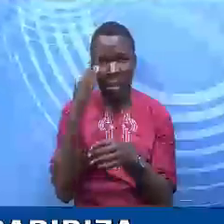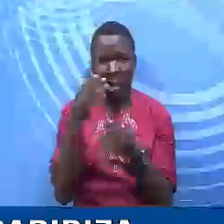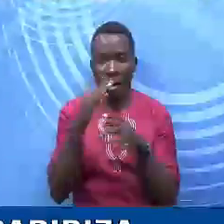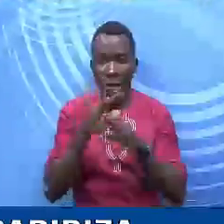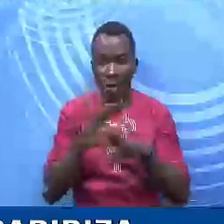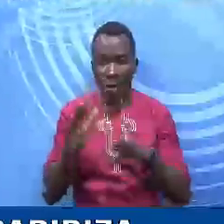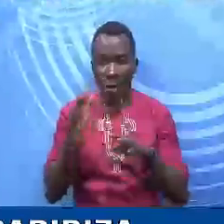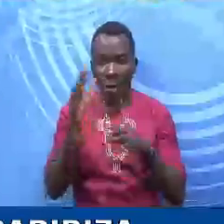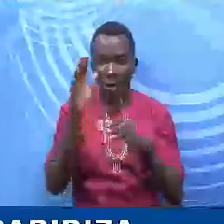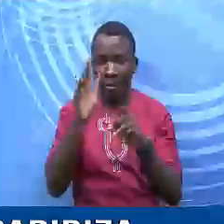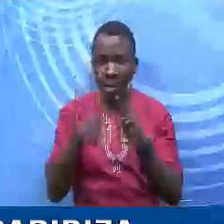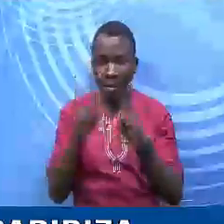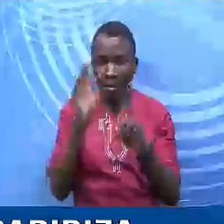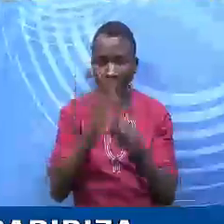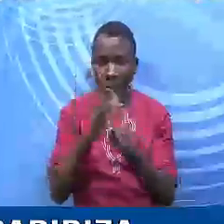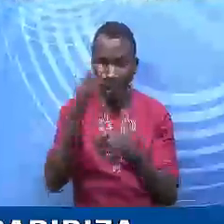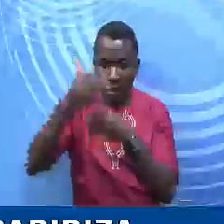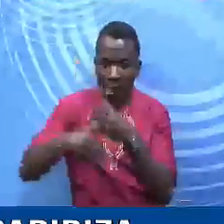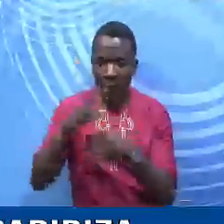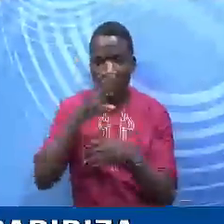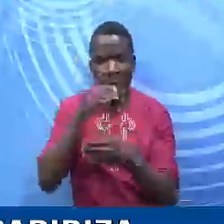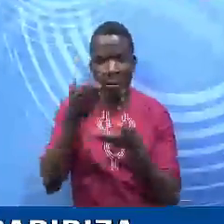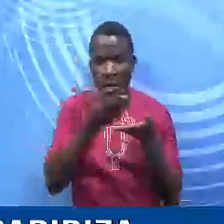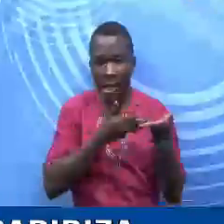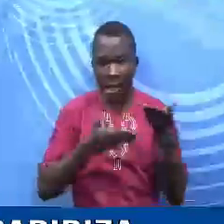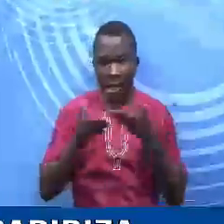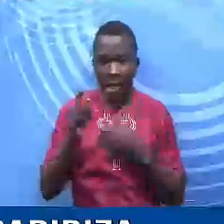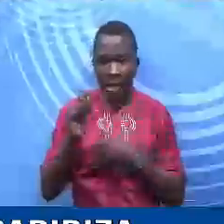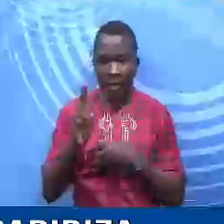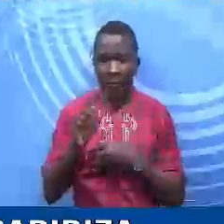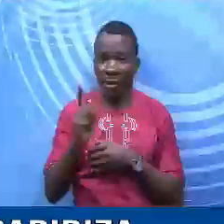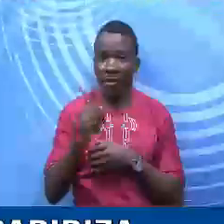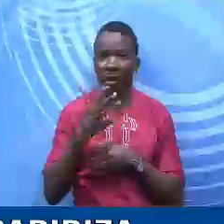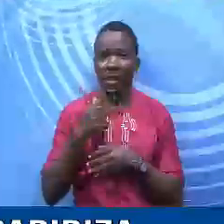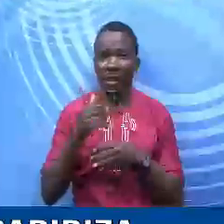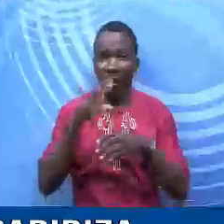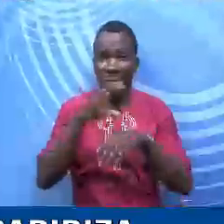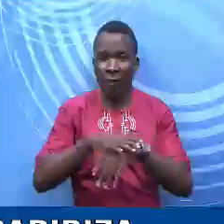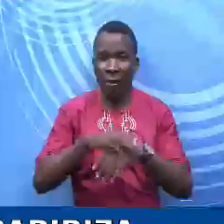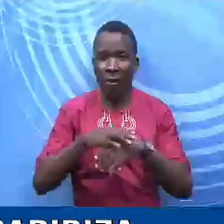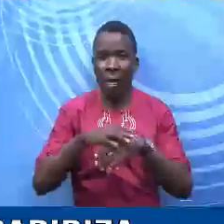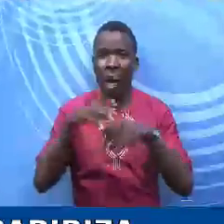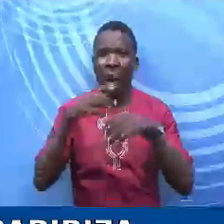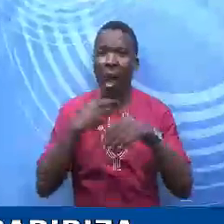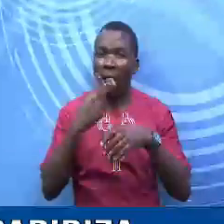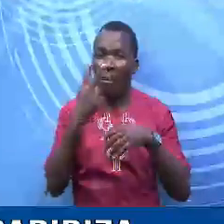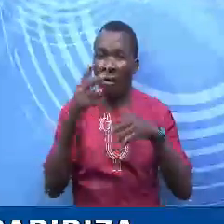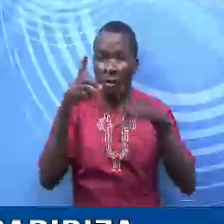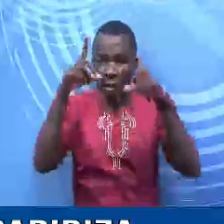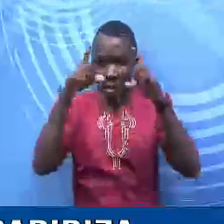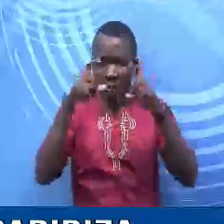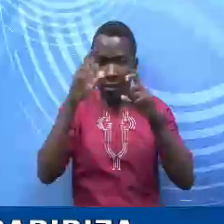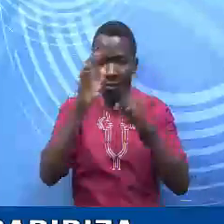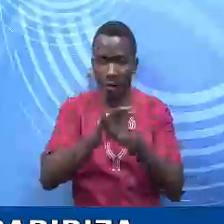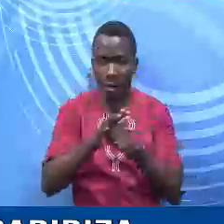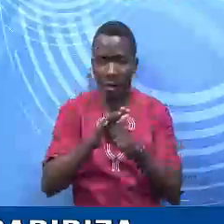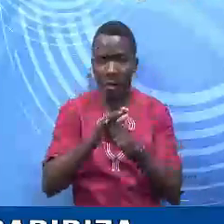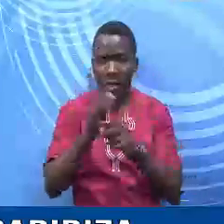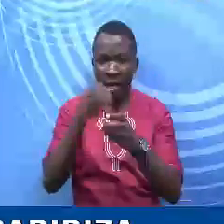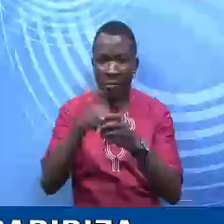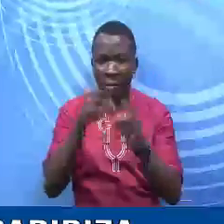benshi mu bari bari hafi y'uyu mugabo baganire na BTN TV ariko batifuje yuko bafatwa amajwi n'amashusho. Abenshi baniganjemo abo